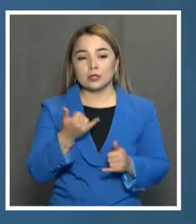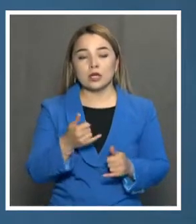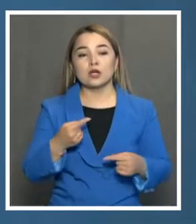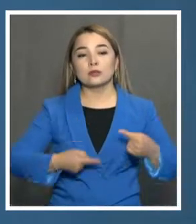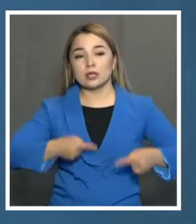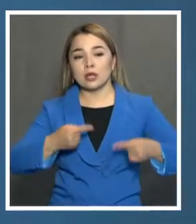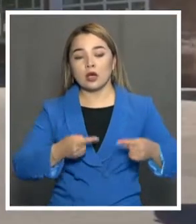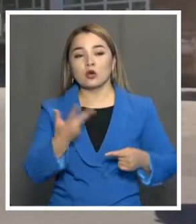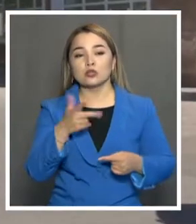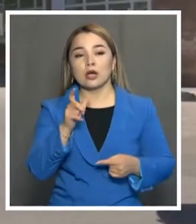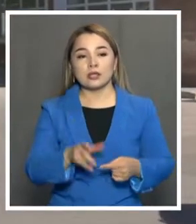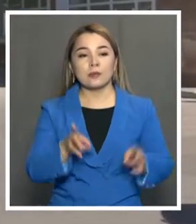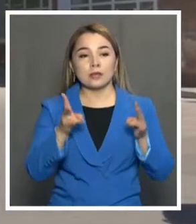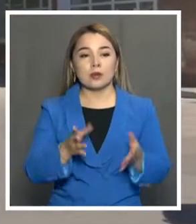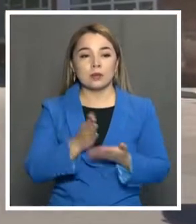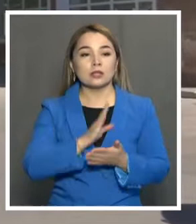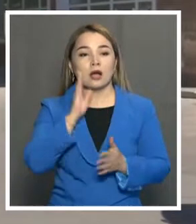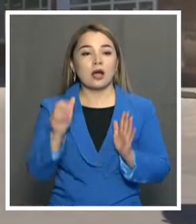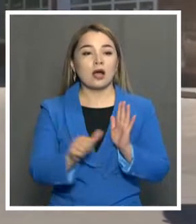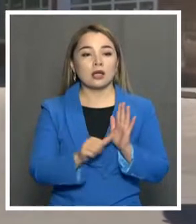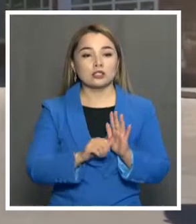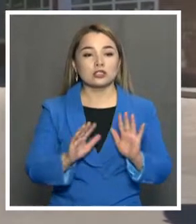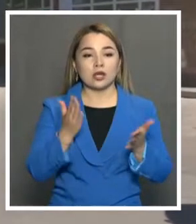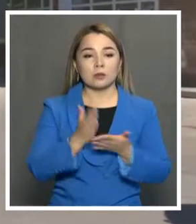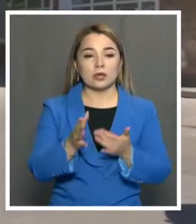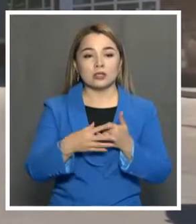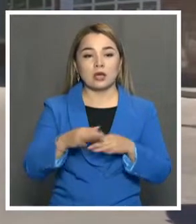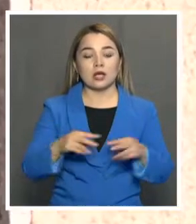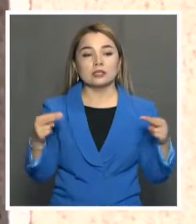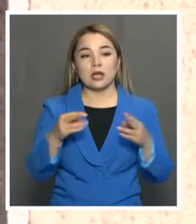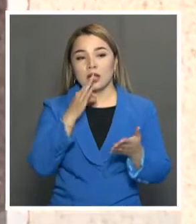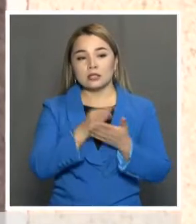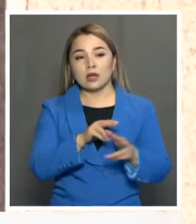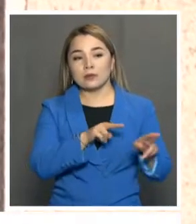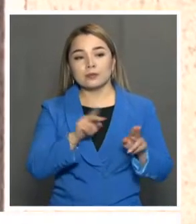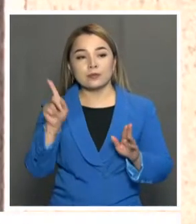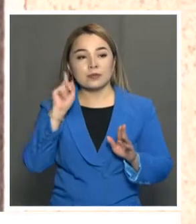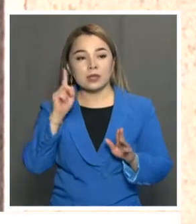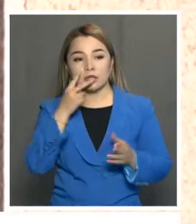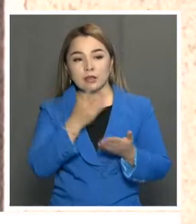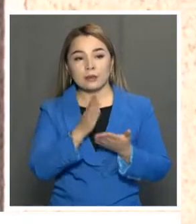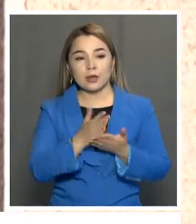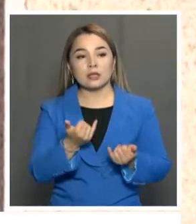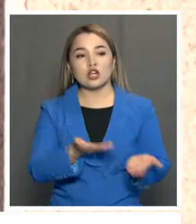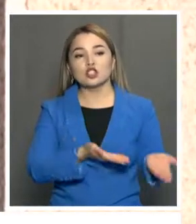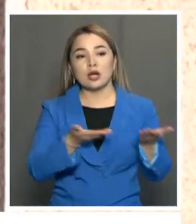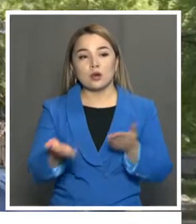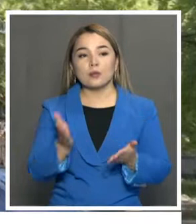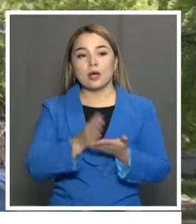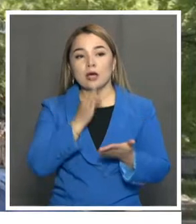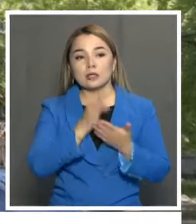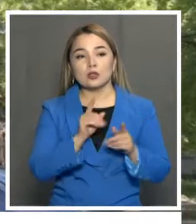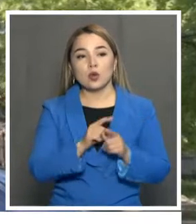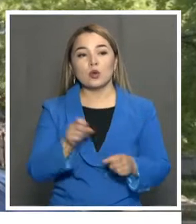оқиға қаланың орталық бөлігінде таңғы 6-лар шамасында болған. Сол маңда болған куәгерлер атыс дауысын естігендерін айтады. Алайда шақырумен барып, төбелесті